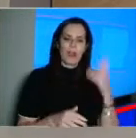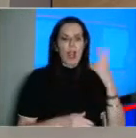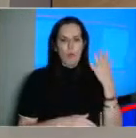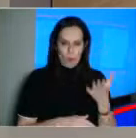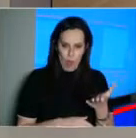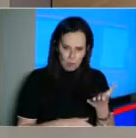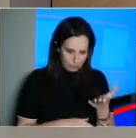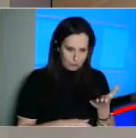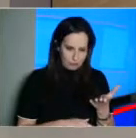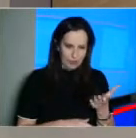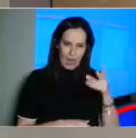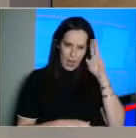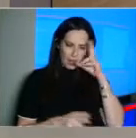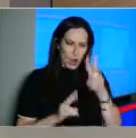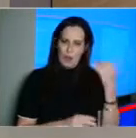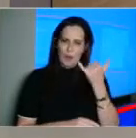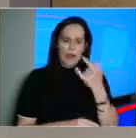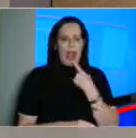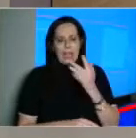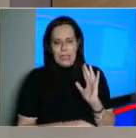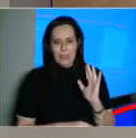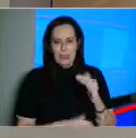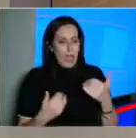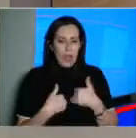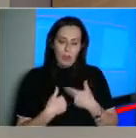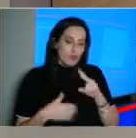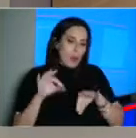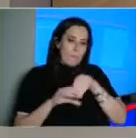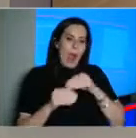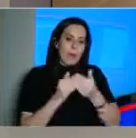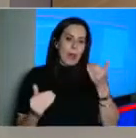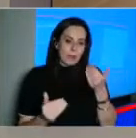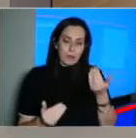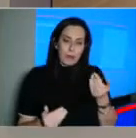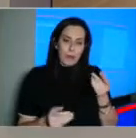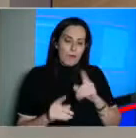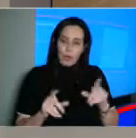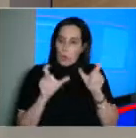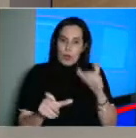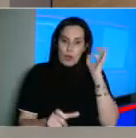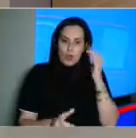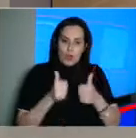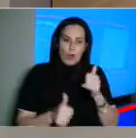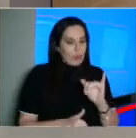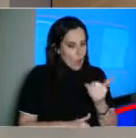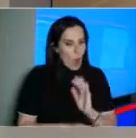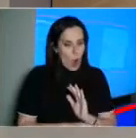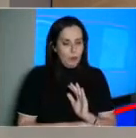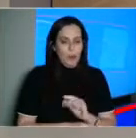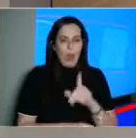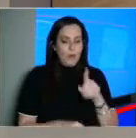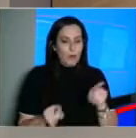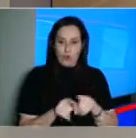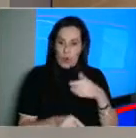כמובן, הליכוד יכול תמיד לתרץ זאת, אצלנו יש פריימריז ואף אחד לא מונע מנשים לרוץ. נכון, אבל